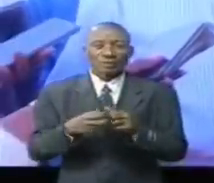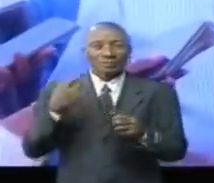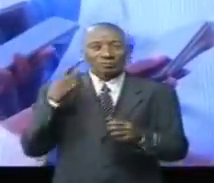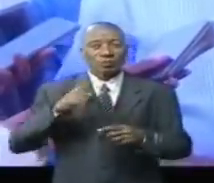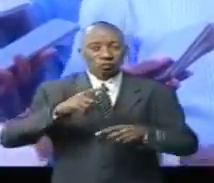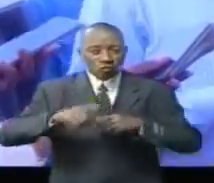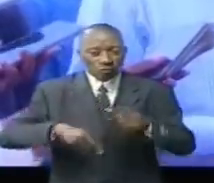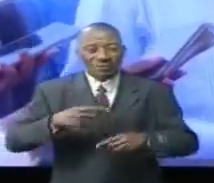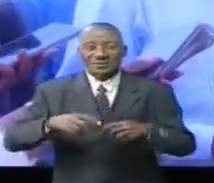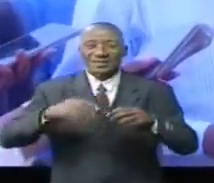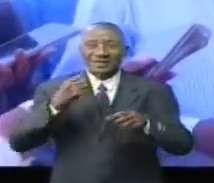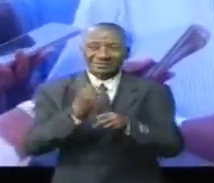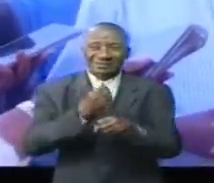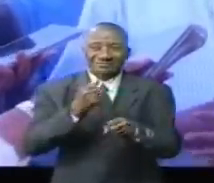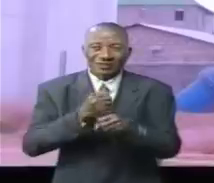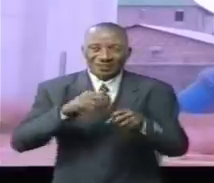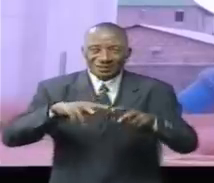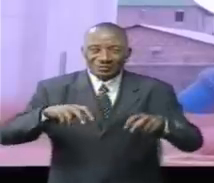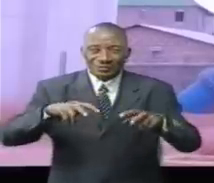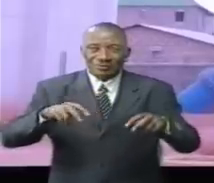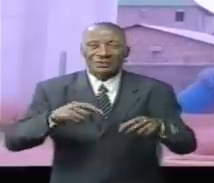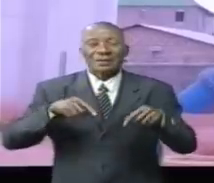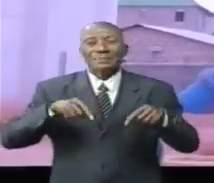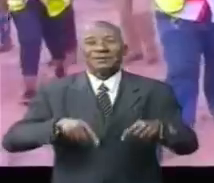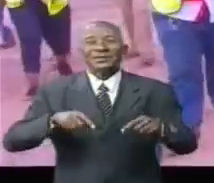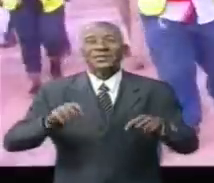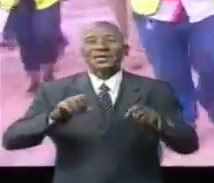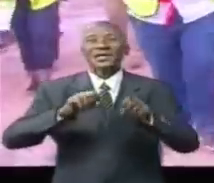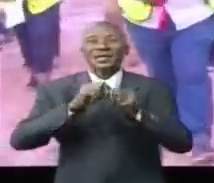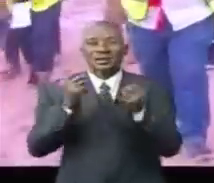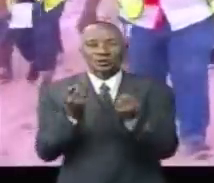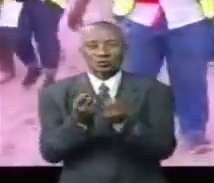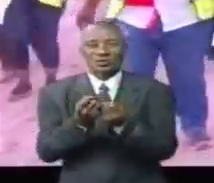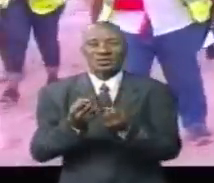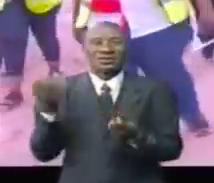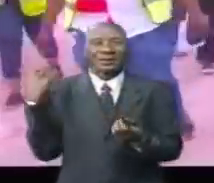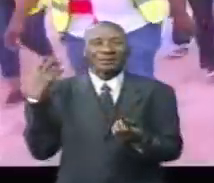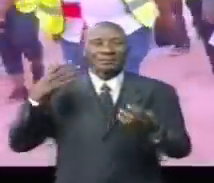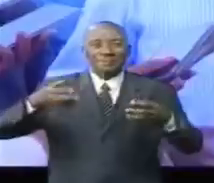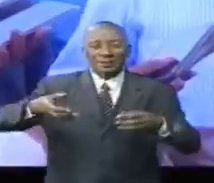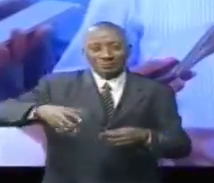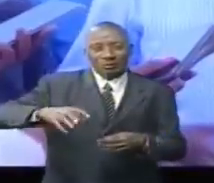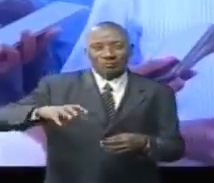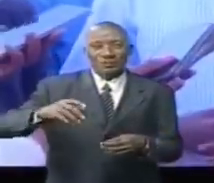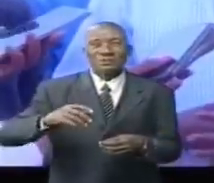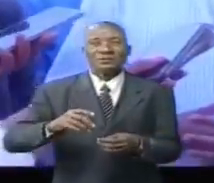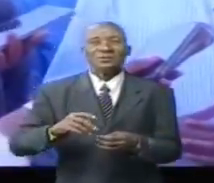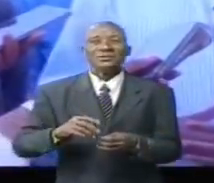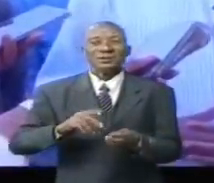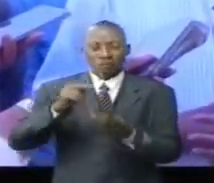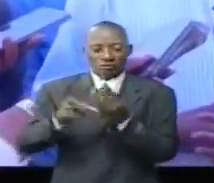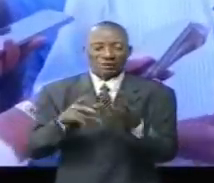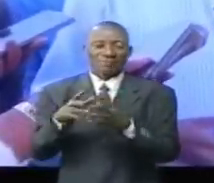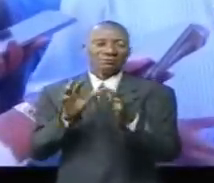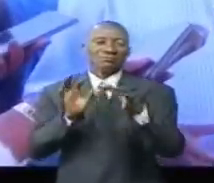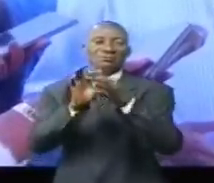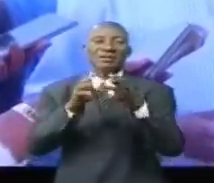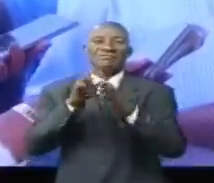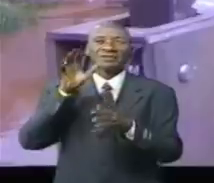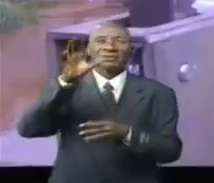C'est ainsi qu'en ce moment, la régie des eaux est en programme avec la Banque mondiale pour